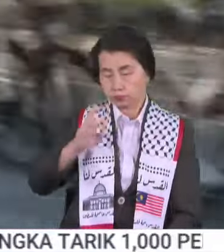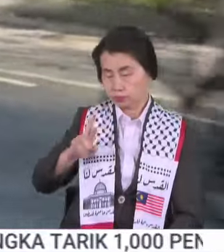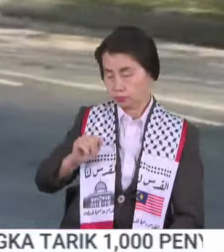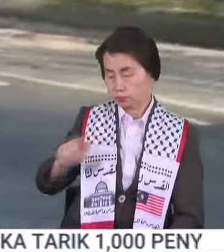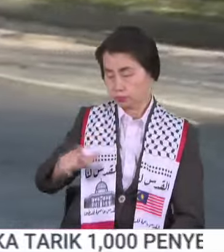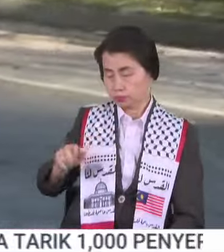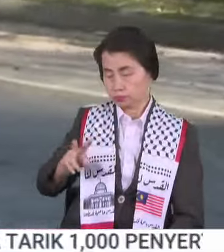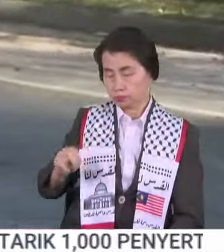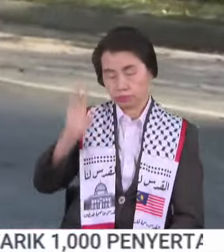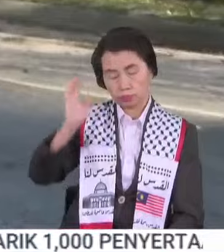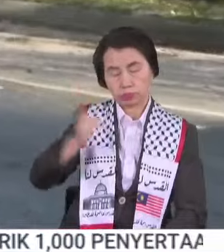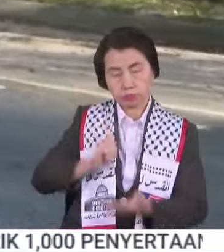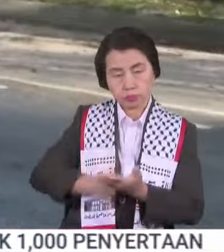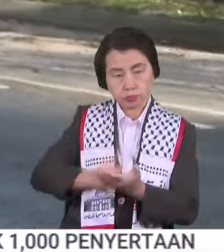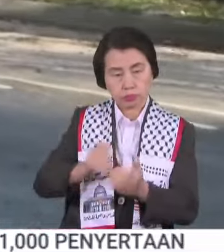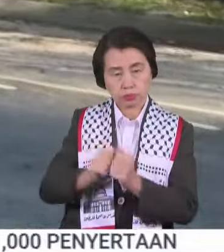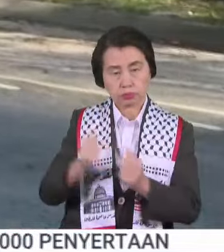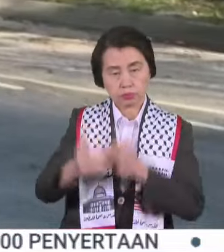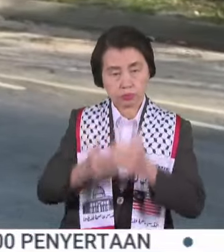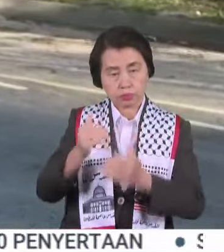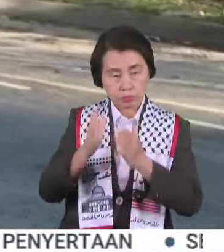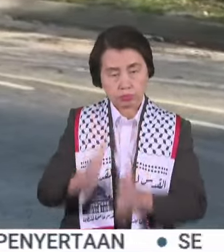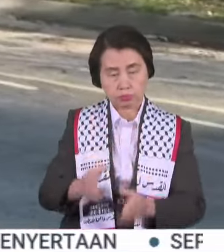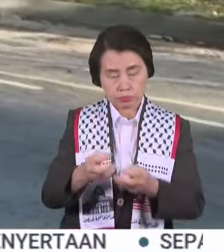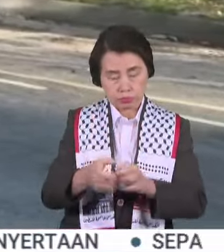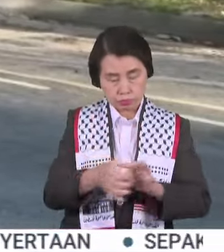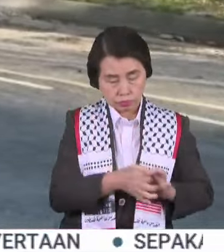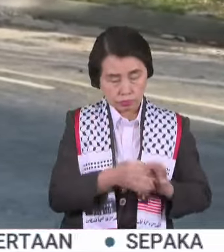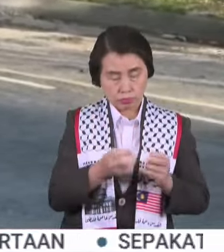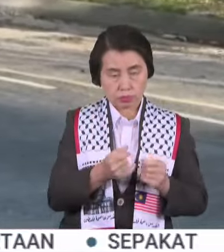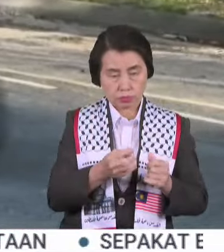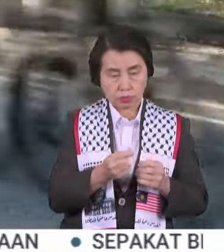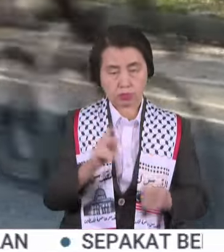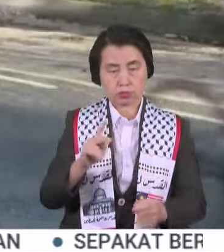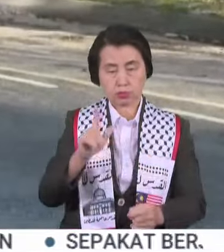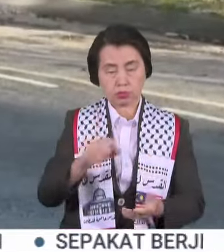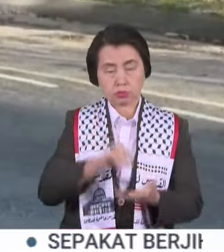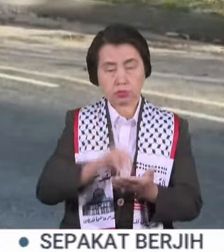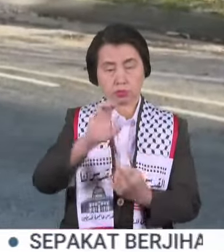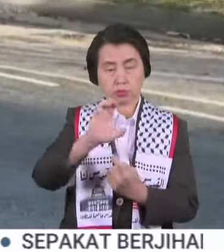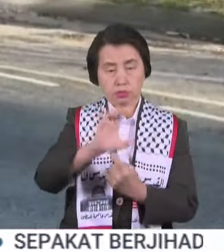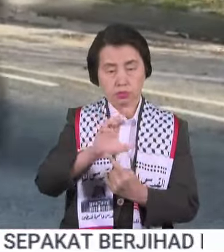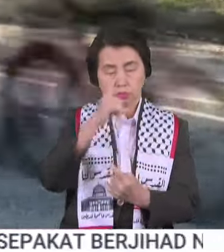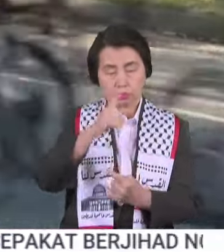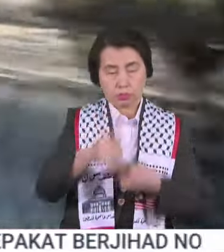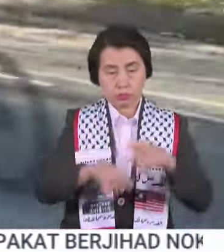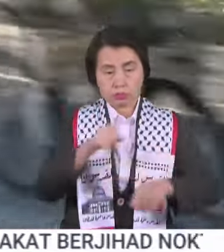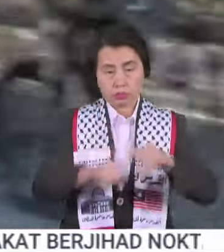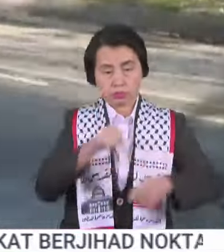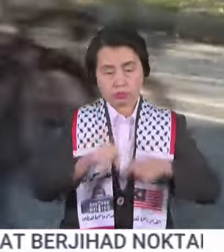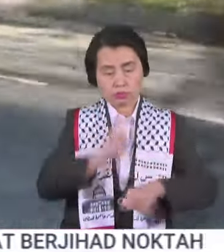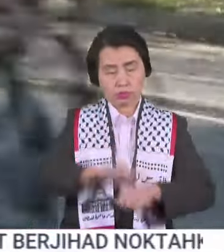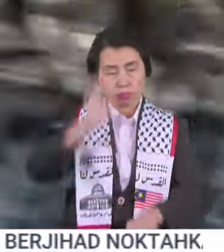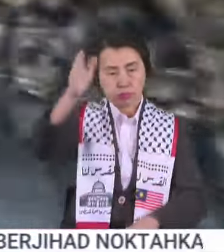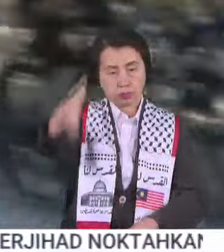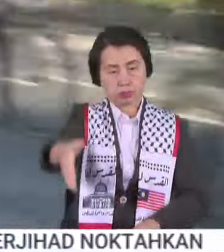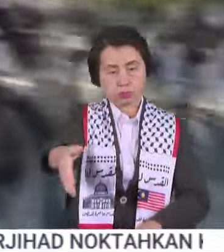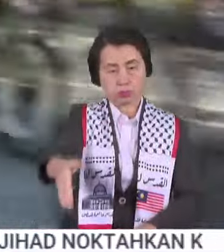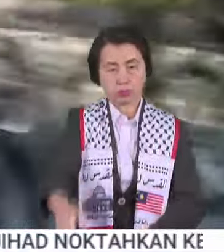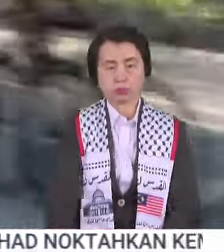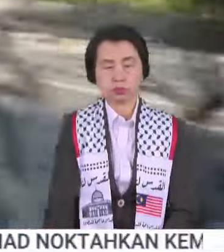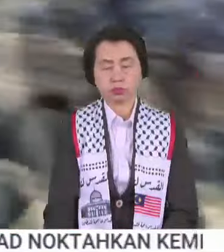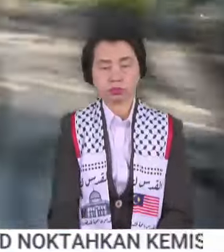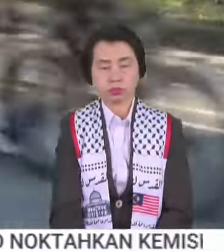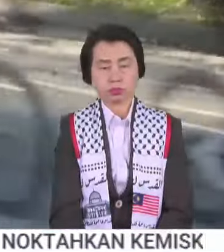akan mengadakan perbincangan dengan pemaju yang juga pemilik tanah Veldrome Kuala Lumpur di Ceras untuk perancangan masa depan venue ikonik